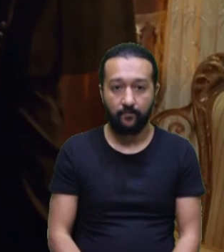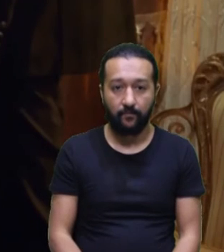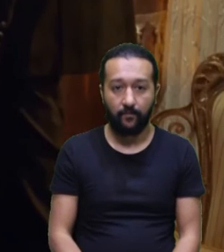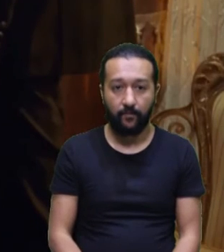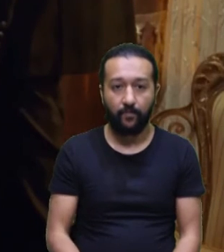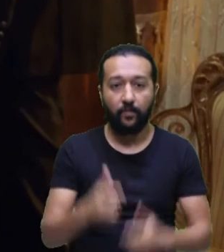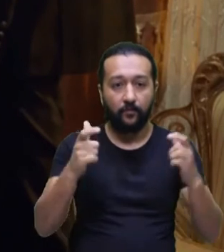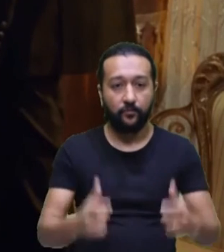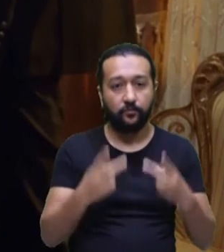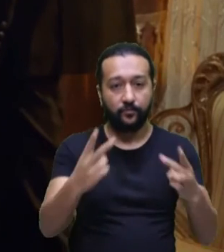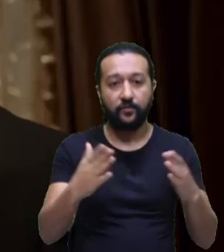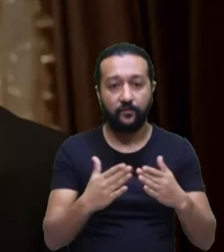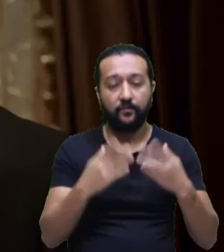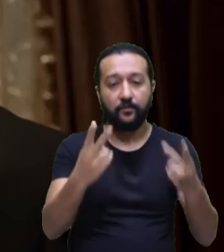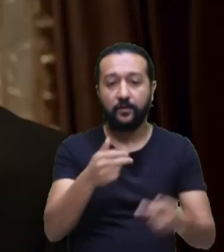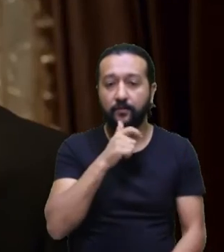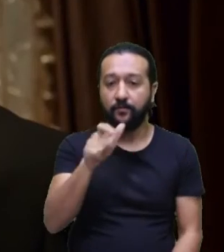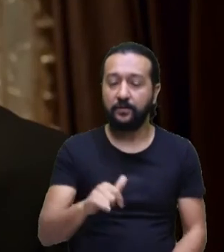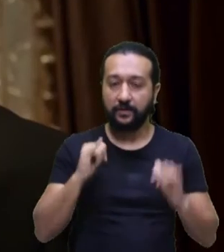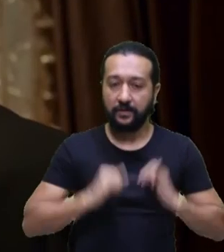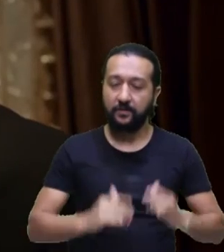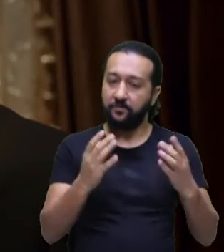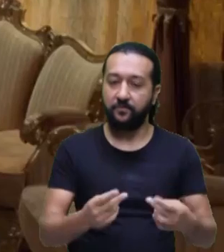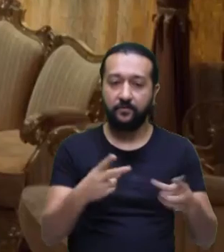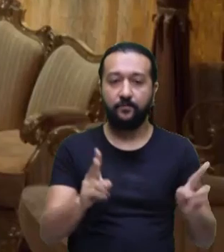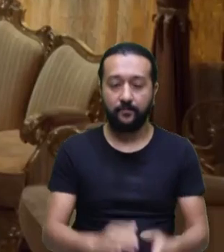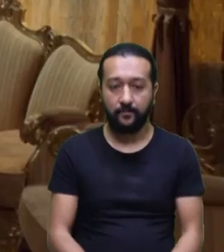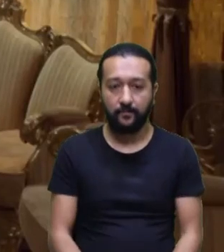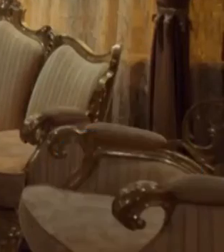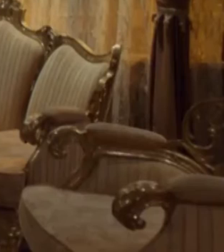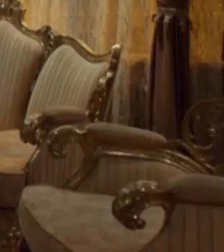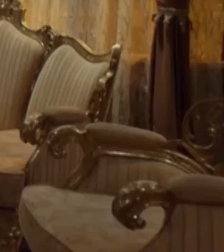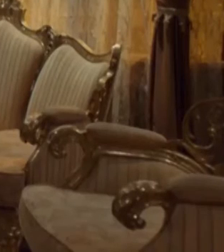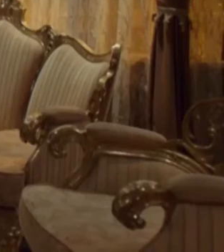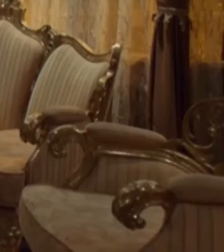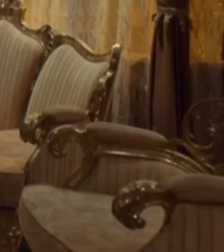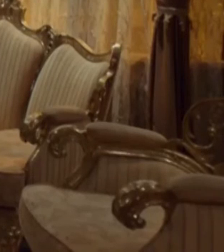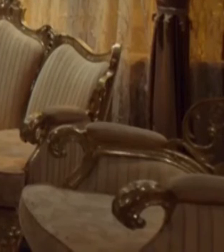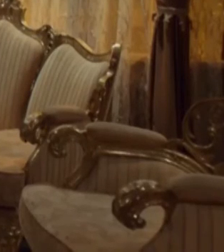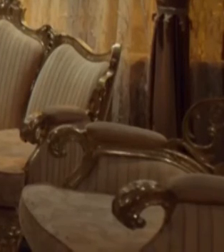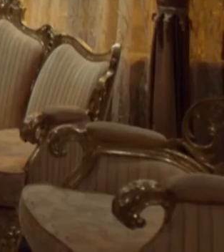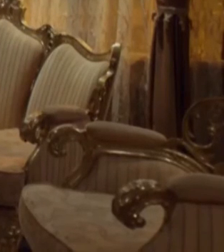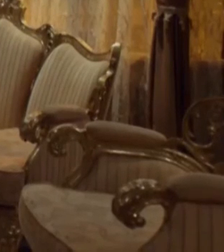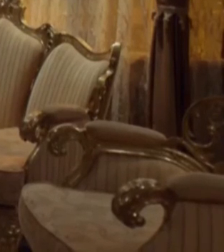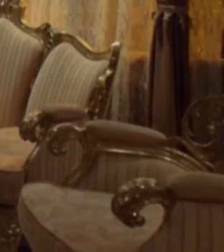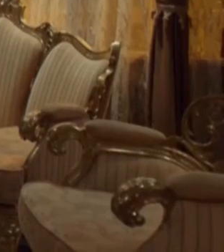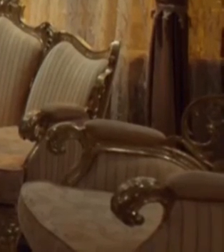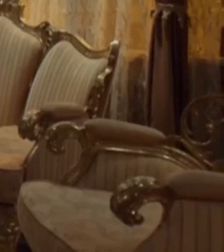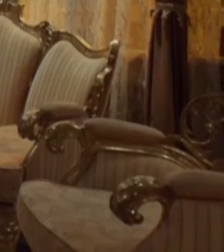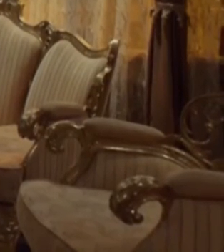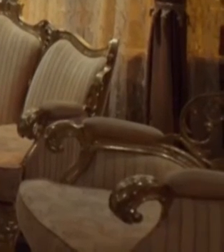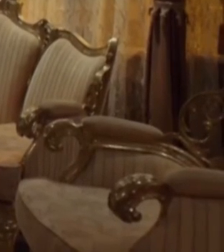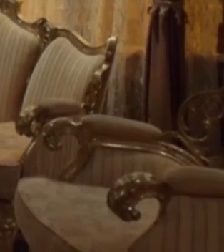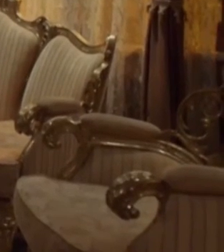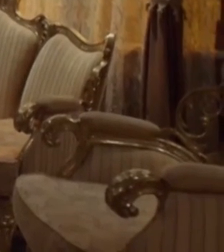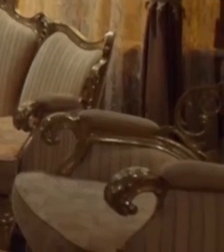gerekecek. Artık burası sizin eviniz Karun. Rahatınıza bakın. Arthur gidiyor. Martin'in